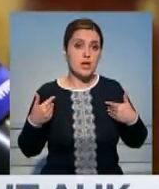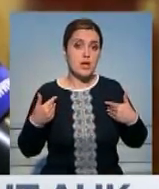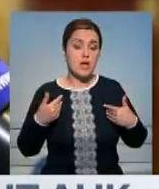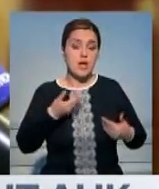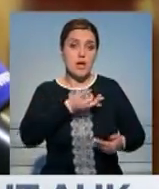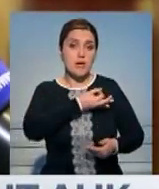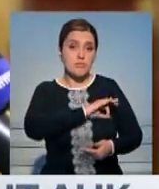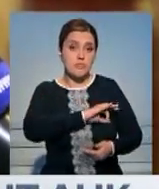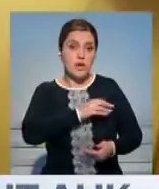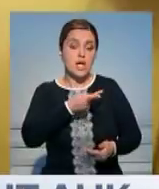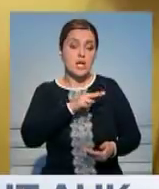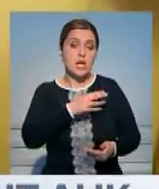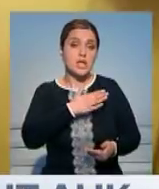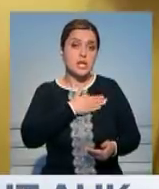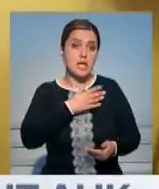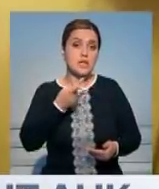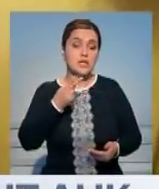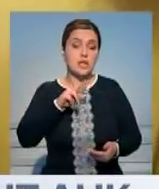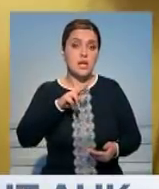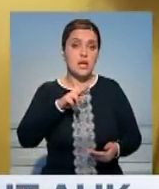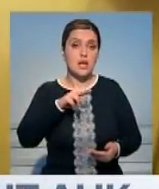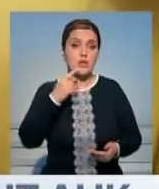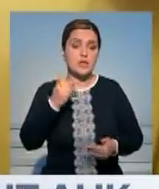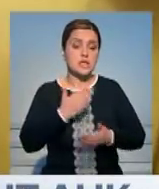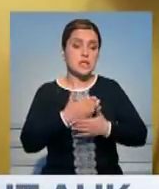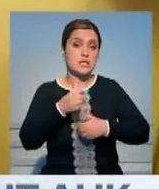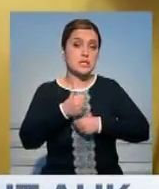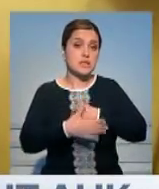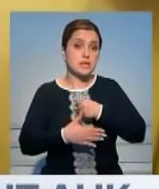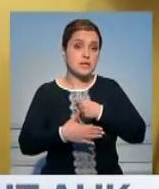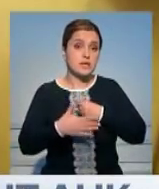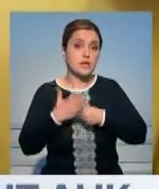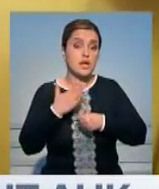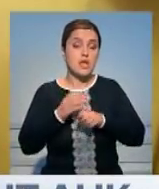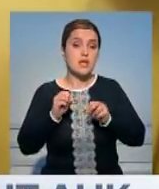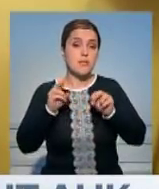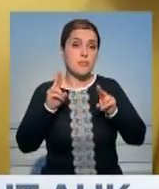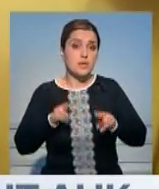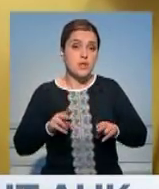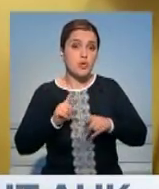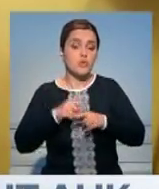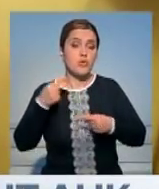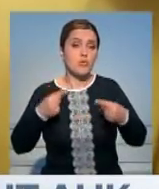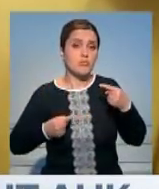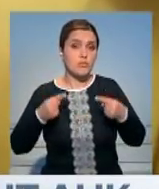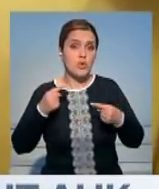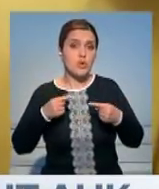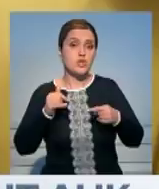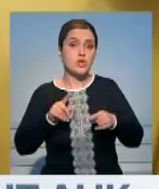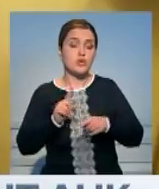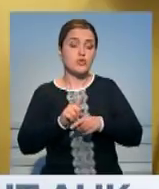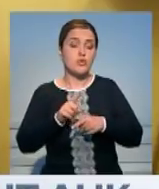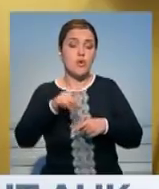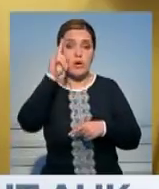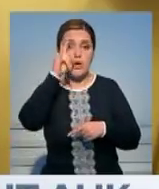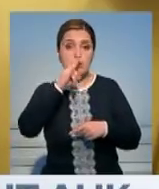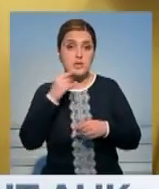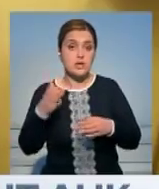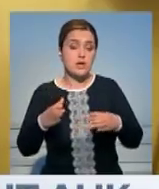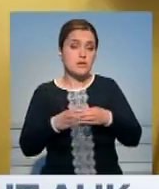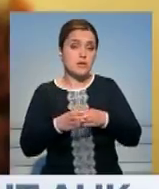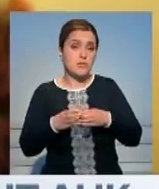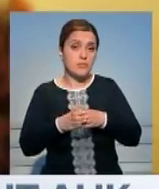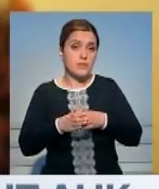страны. Центры медиации, кафедры Ассамблеи народов, народа Казахстана, которые работают по